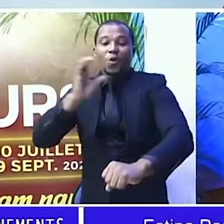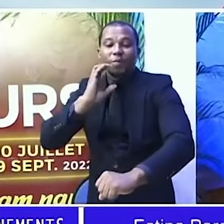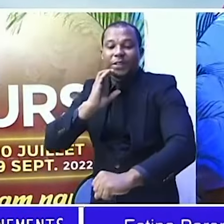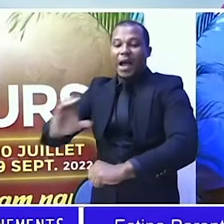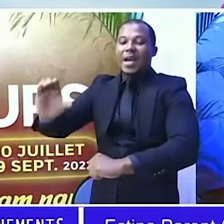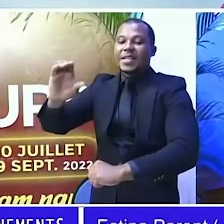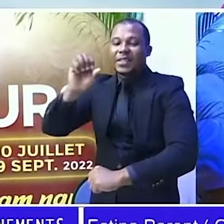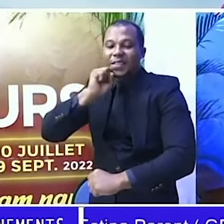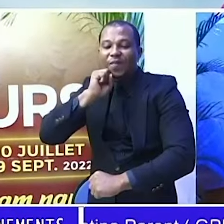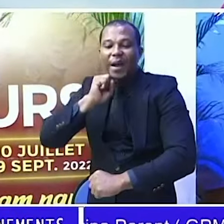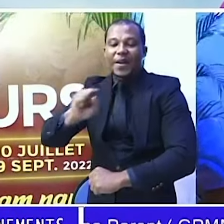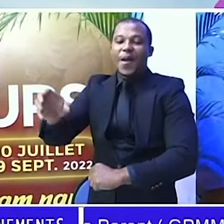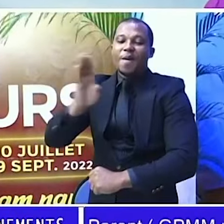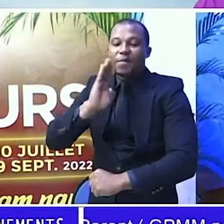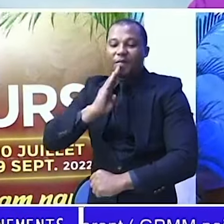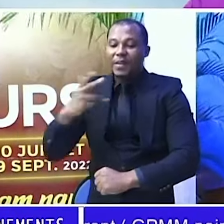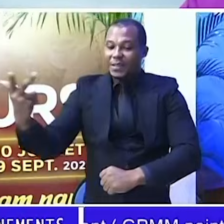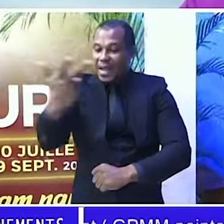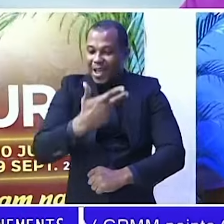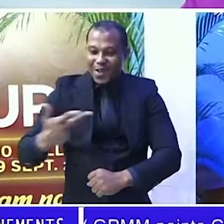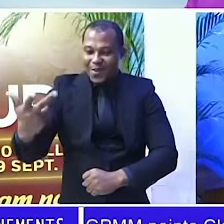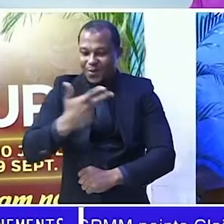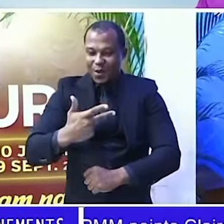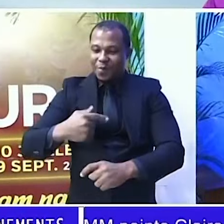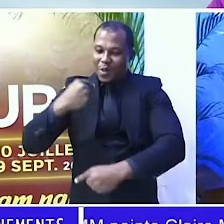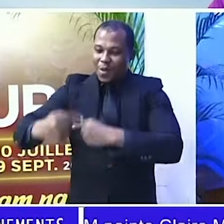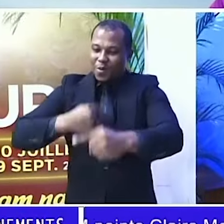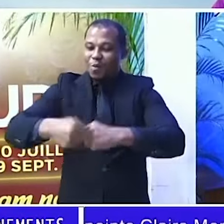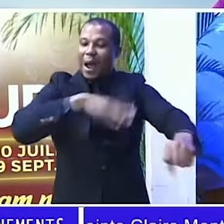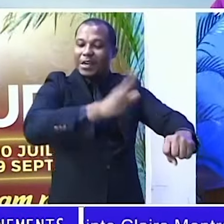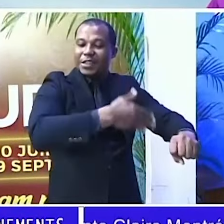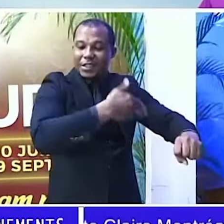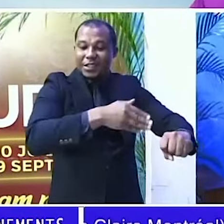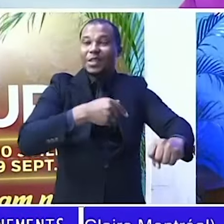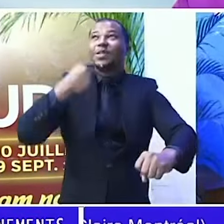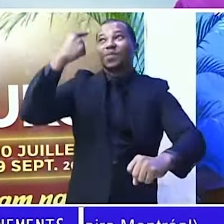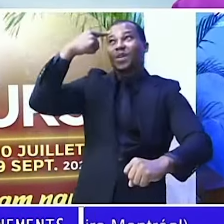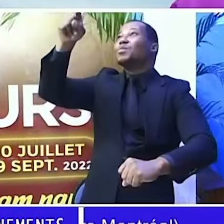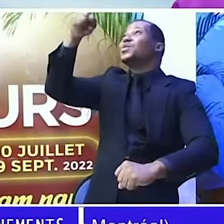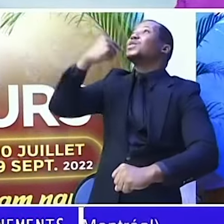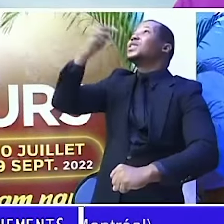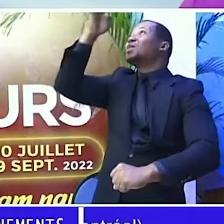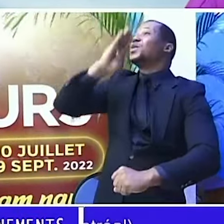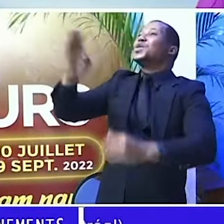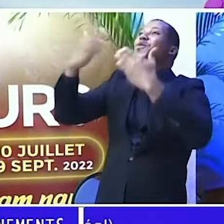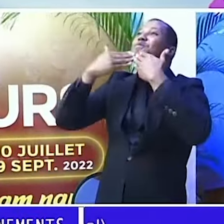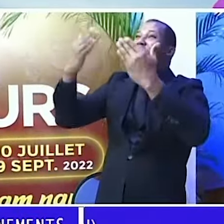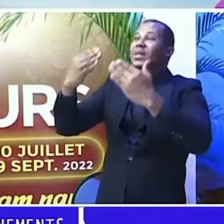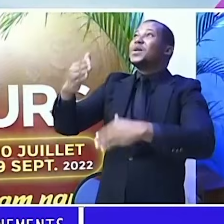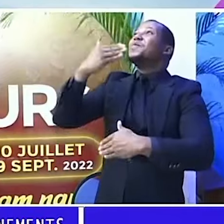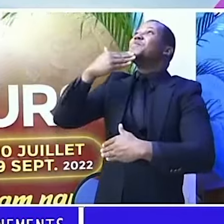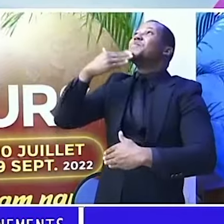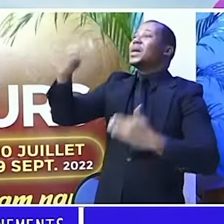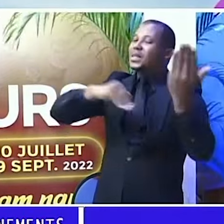Stéphanie avec Bivlise Maestro Timo yo pral chanter yo pour nous dire bon Dieu merci. N'ap di merci pour tout le monde qui